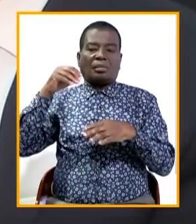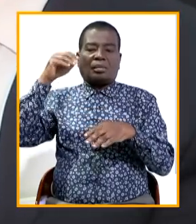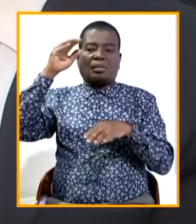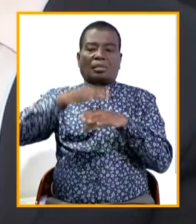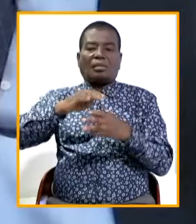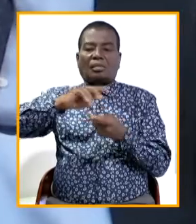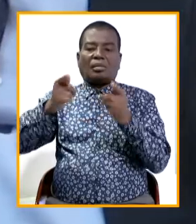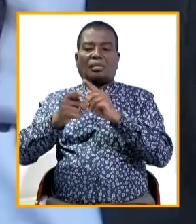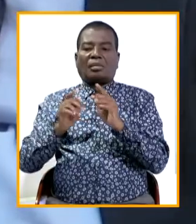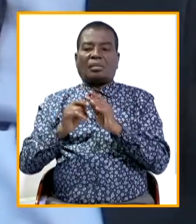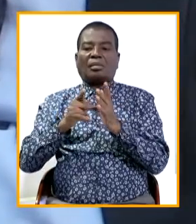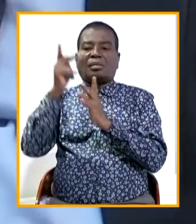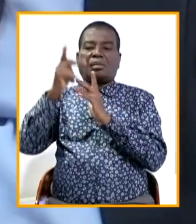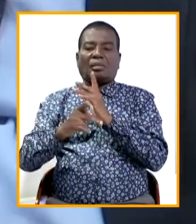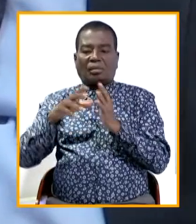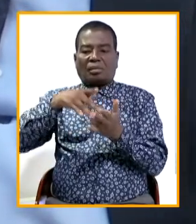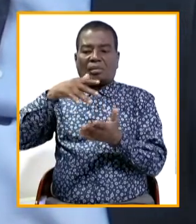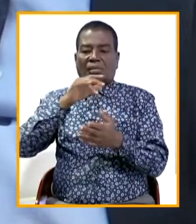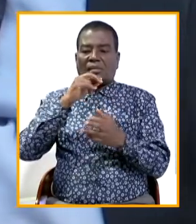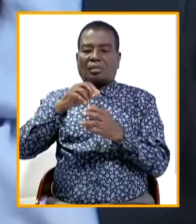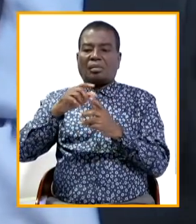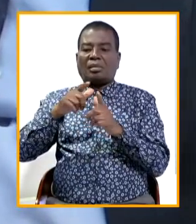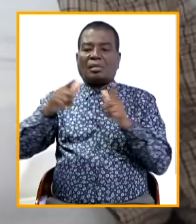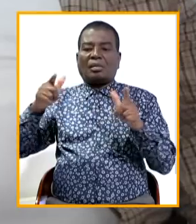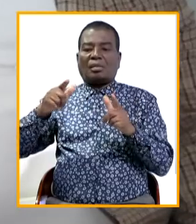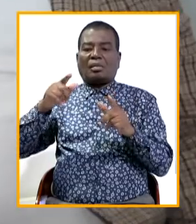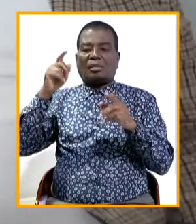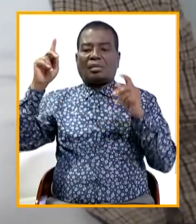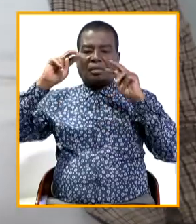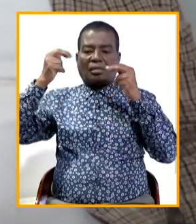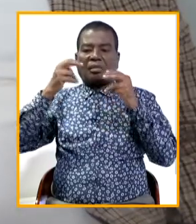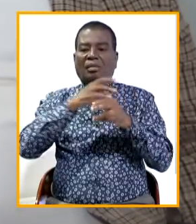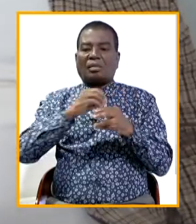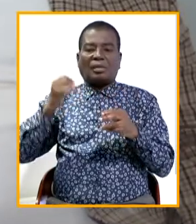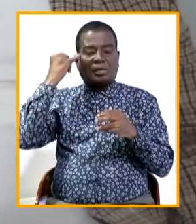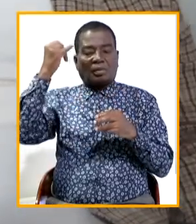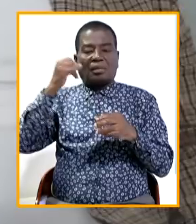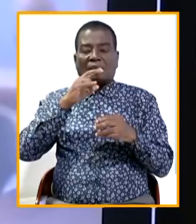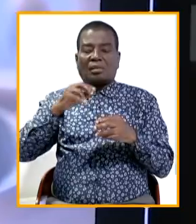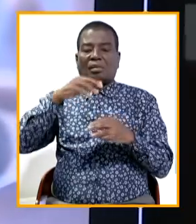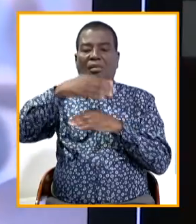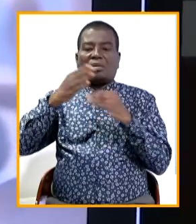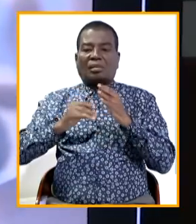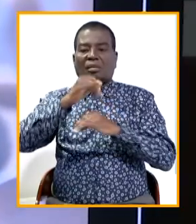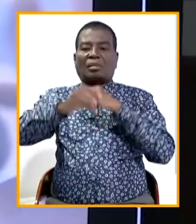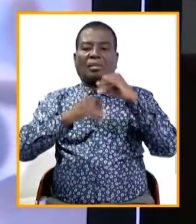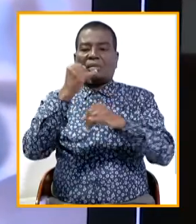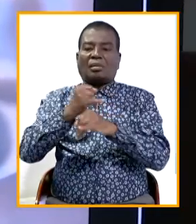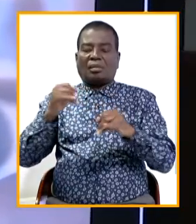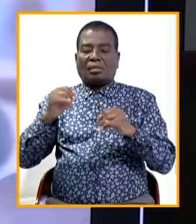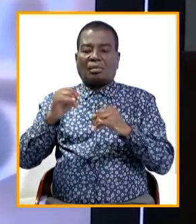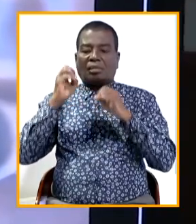de réforme des programmes d'études sont les grandes articulations de ces réunions. L'initiative est du Bureau international